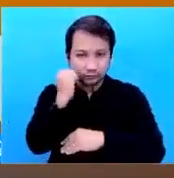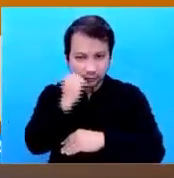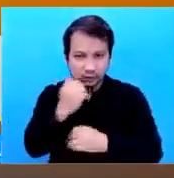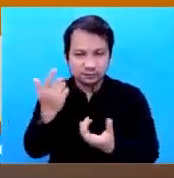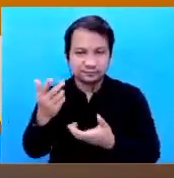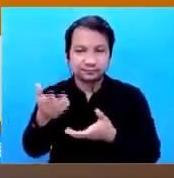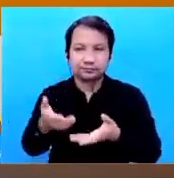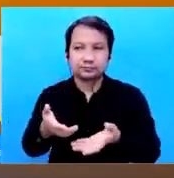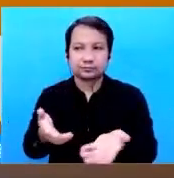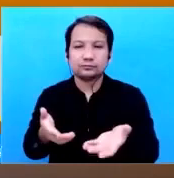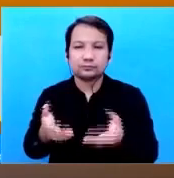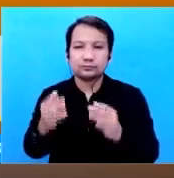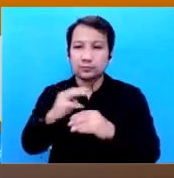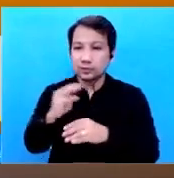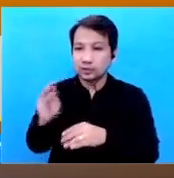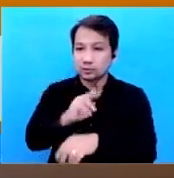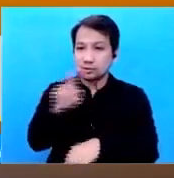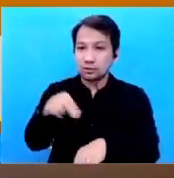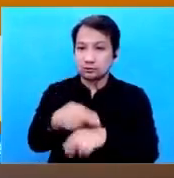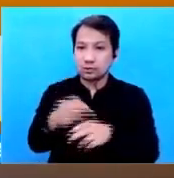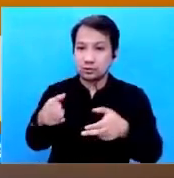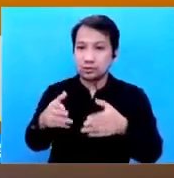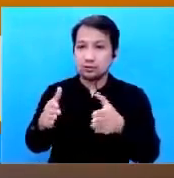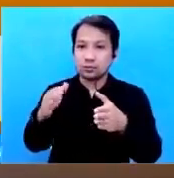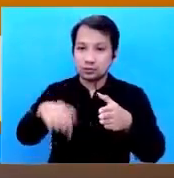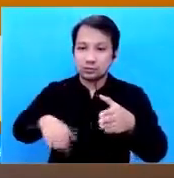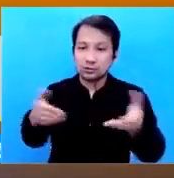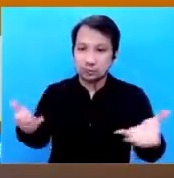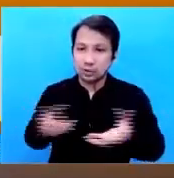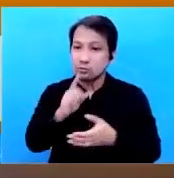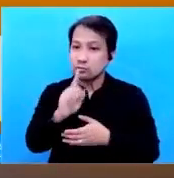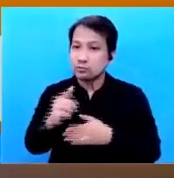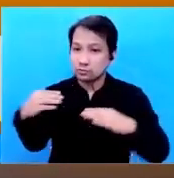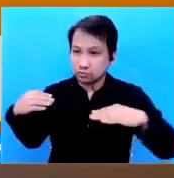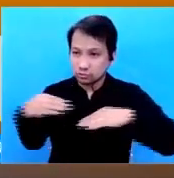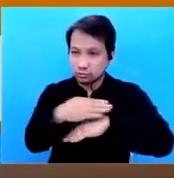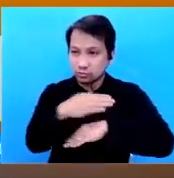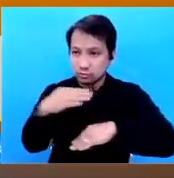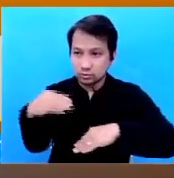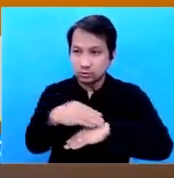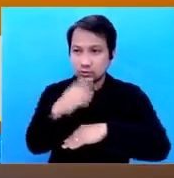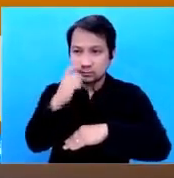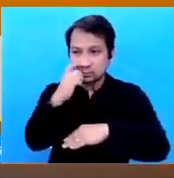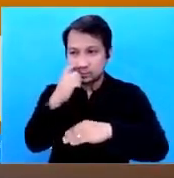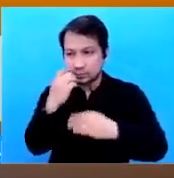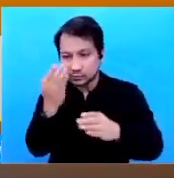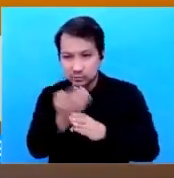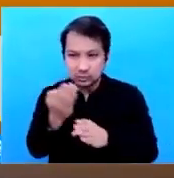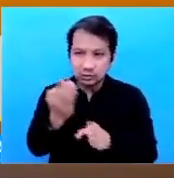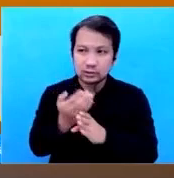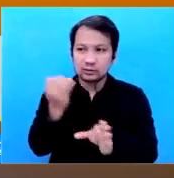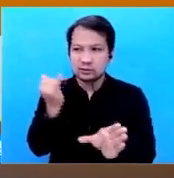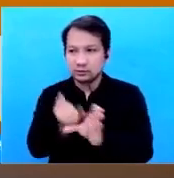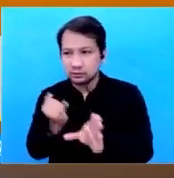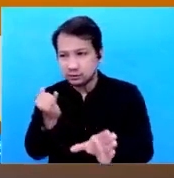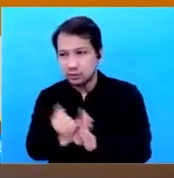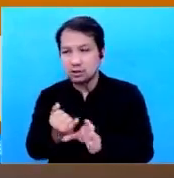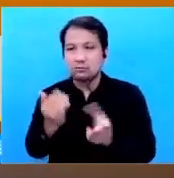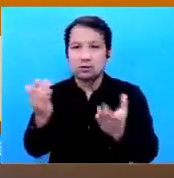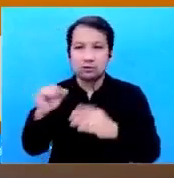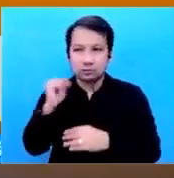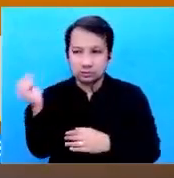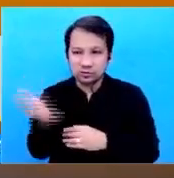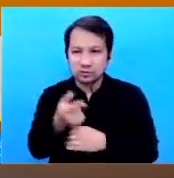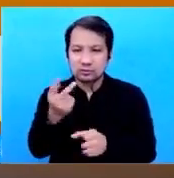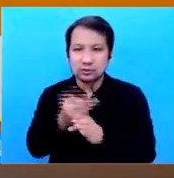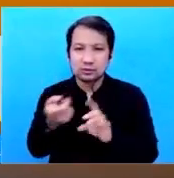ito talaga yung major national highway kasi dito dumadaan yung buses, yung jeepneys, yung lahat ng